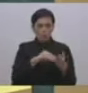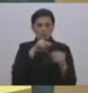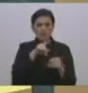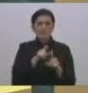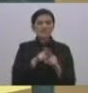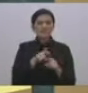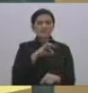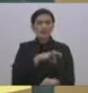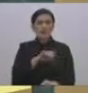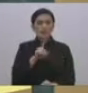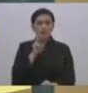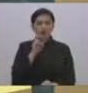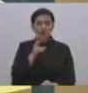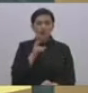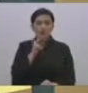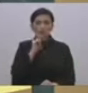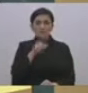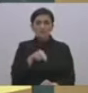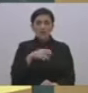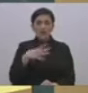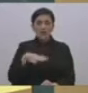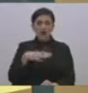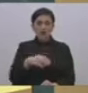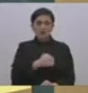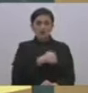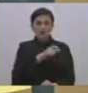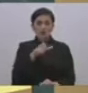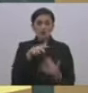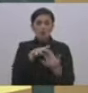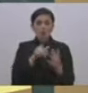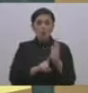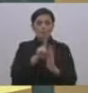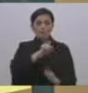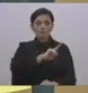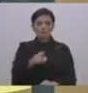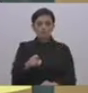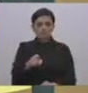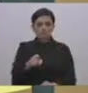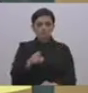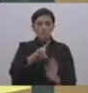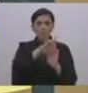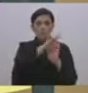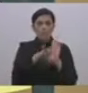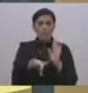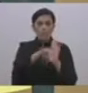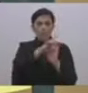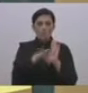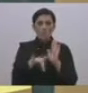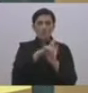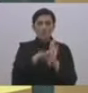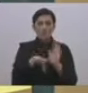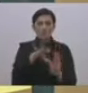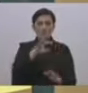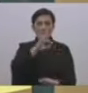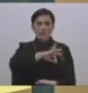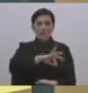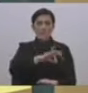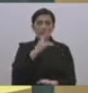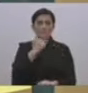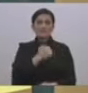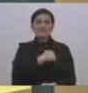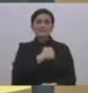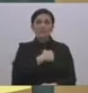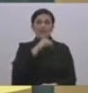გამოვიყენო დაადანაშაულეთ ქართველი სამხედროები ომის დაწყებაში კასეტური ბომბებით ბომბების გამოყენებას და